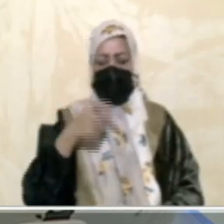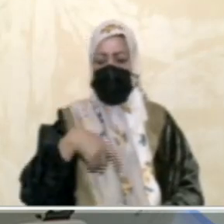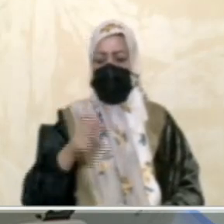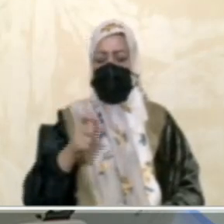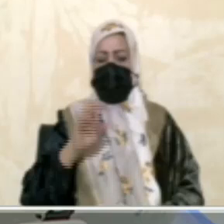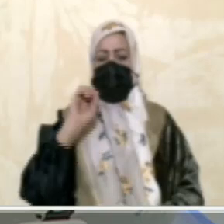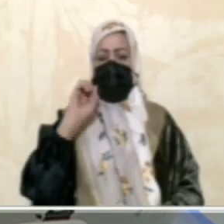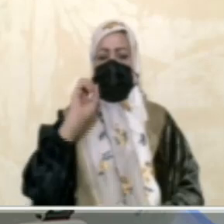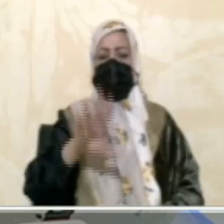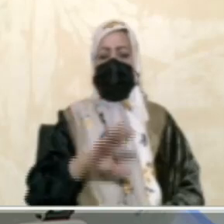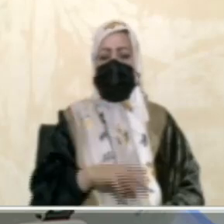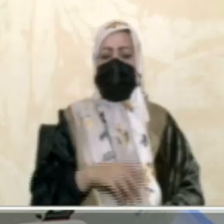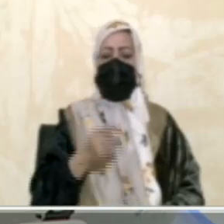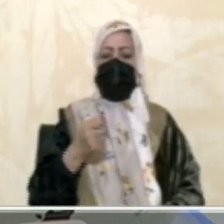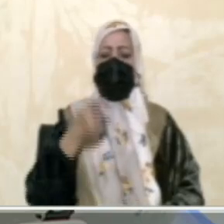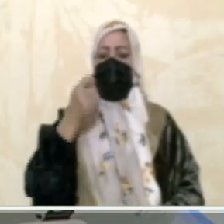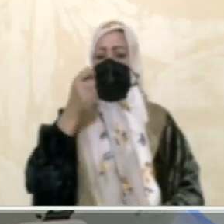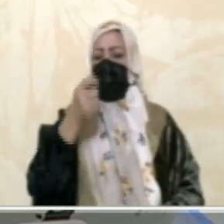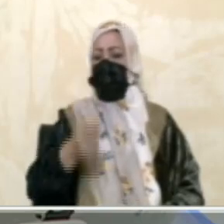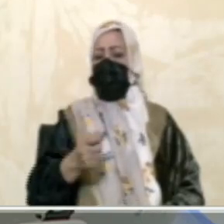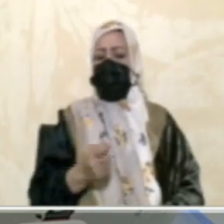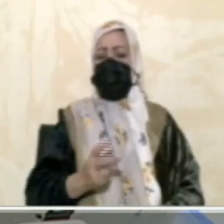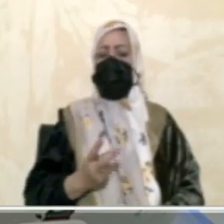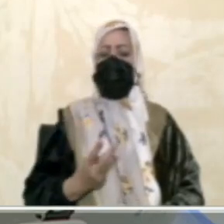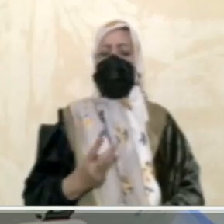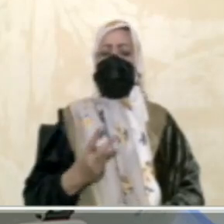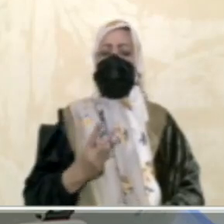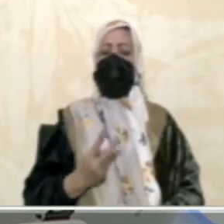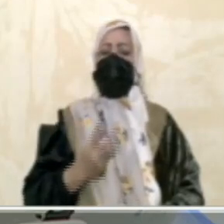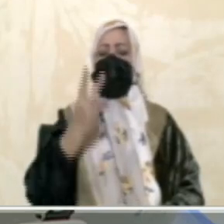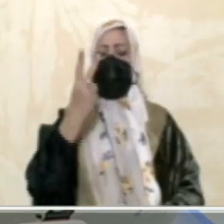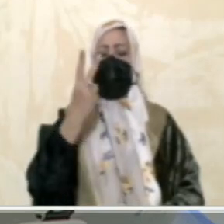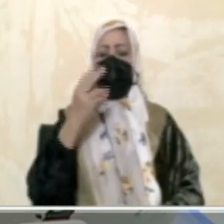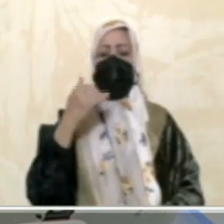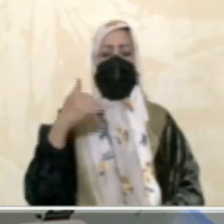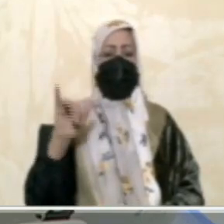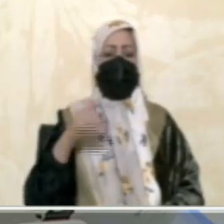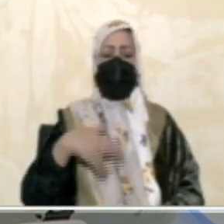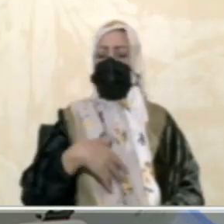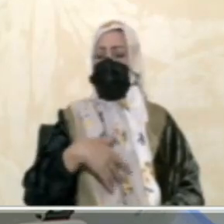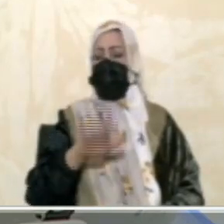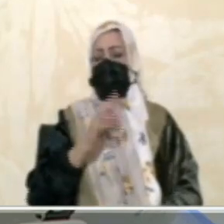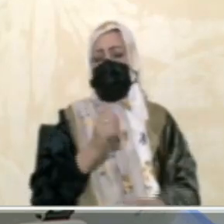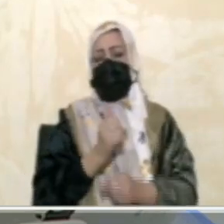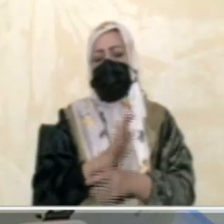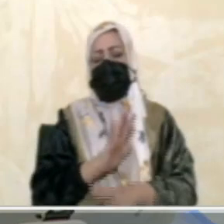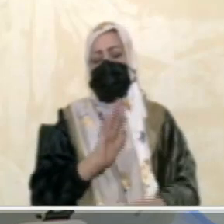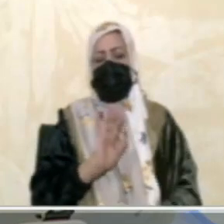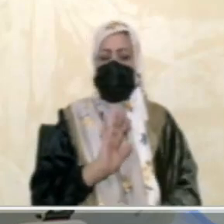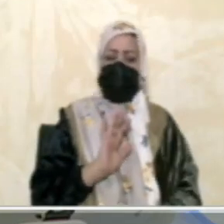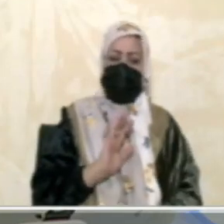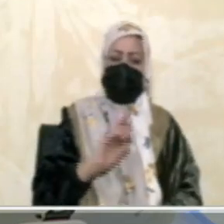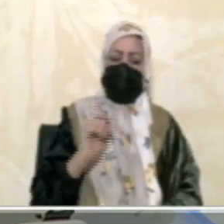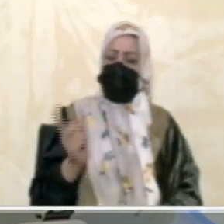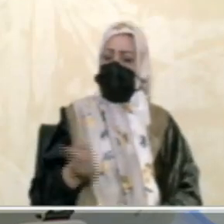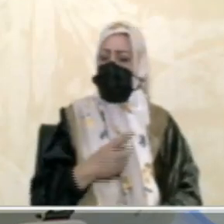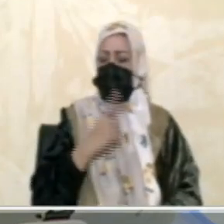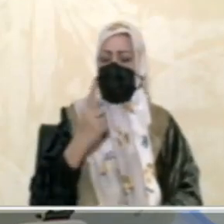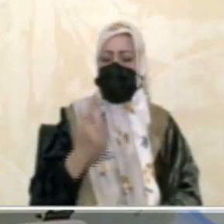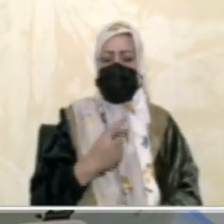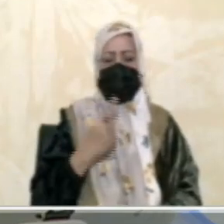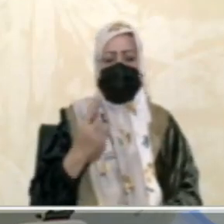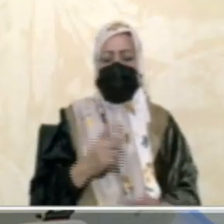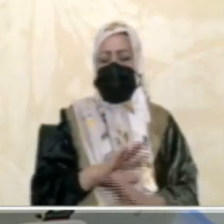اعطي سبعه دنانير ونصف ولا حرجه ولا غبارة ولا باس ولا تثريب